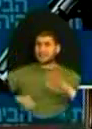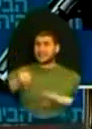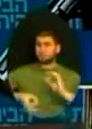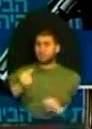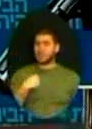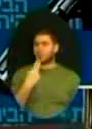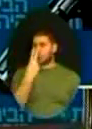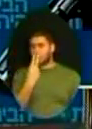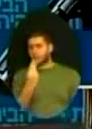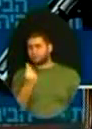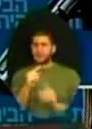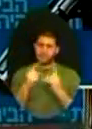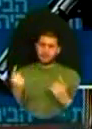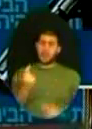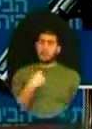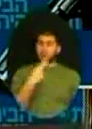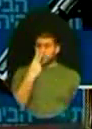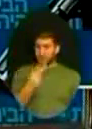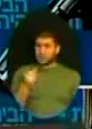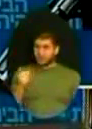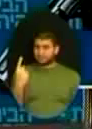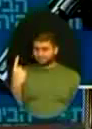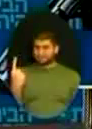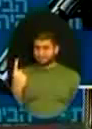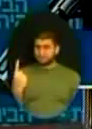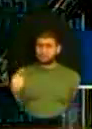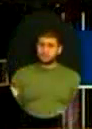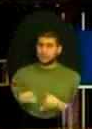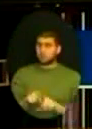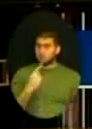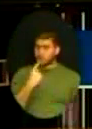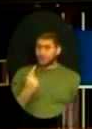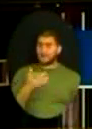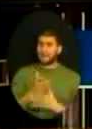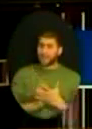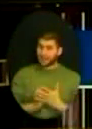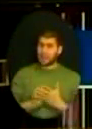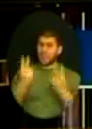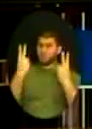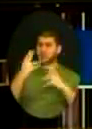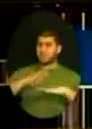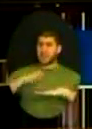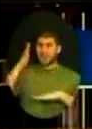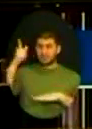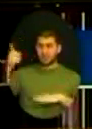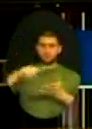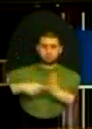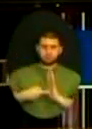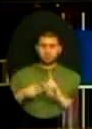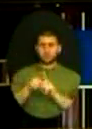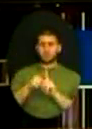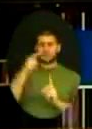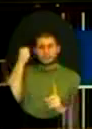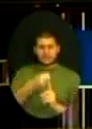אומרת מה, איך אני רואה שהיא עושה. ואני רואה שהיא בהחלט, כמו שאמרתי, חלקים נכבדים מהקריירה שלה הקדישה